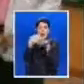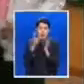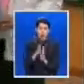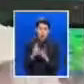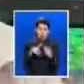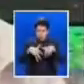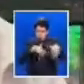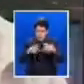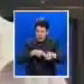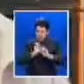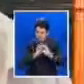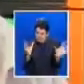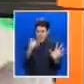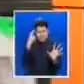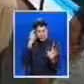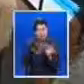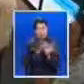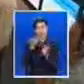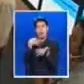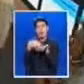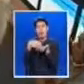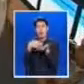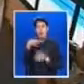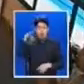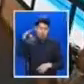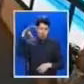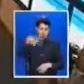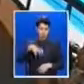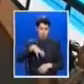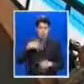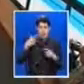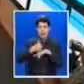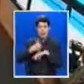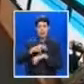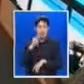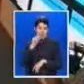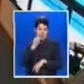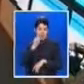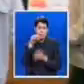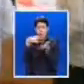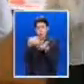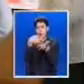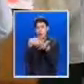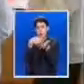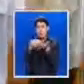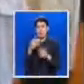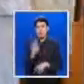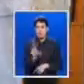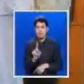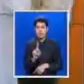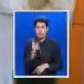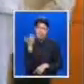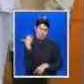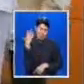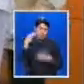กษตรกรและคนไทยทั้งประเทศฟังทั้งหมดเลยนะครับท่านจิมดีกรมชลประทานครับ สถานการณ์น้ำนะครับก็เนื่องจากฤดู